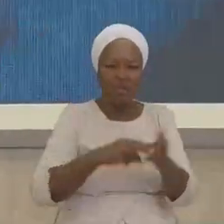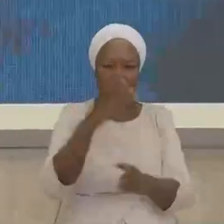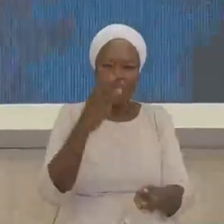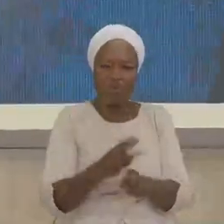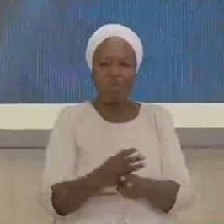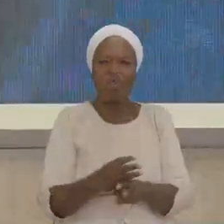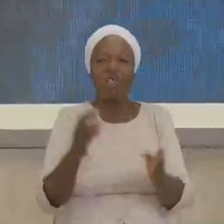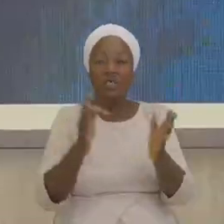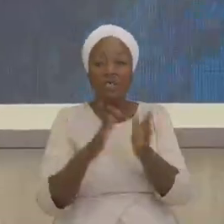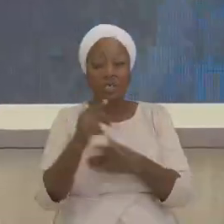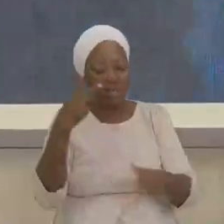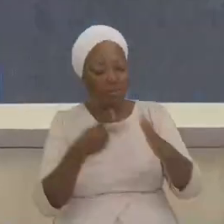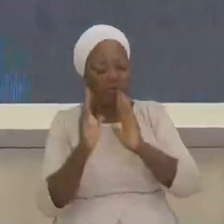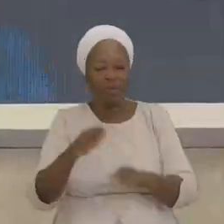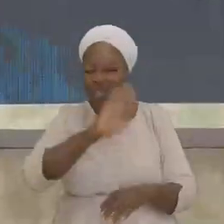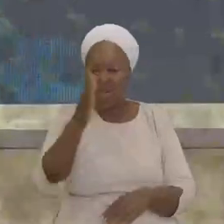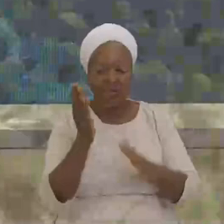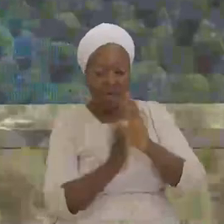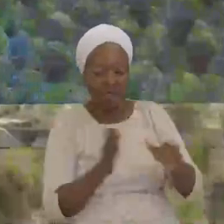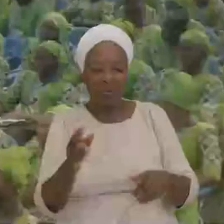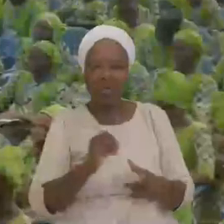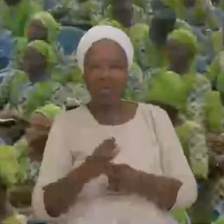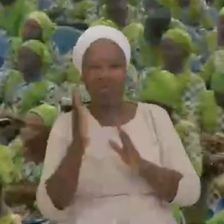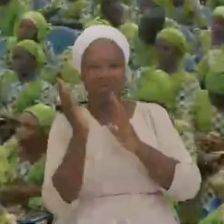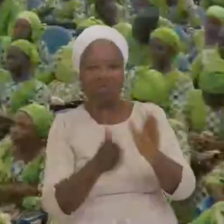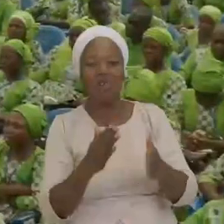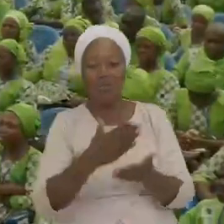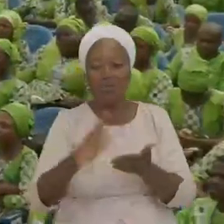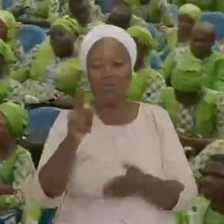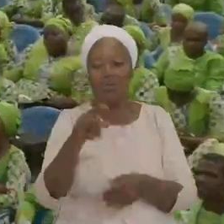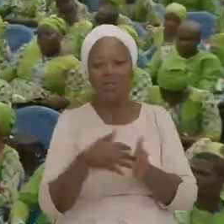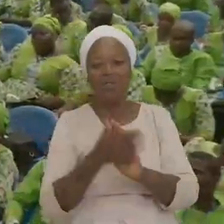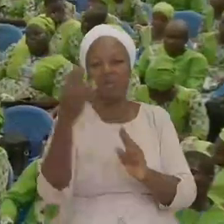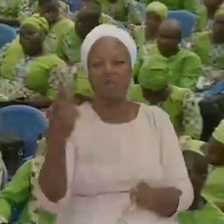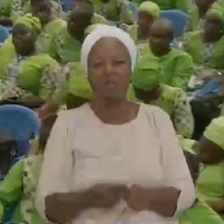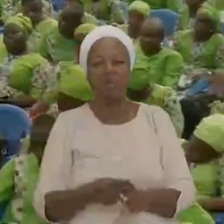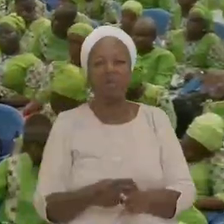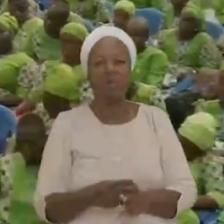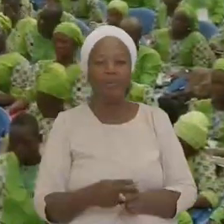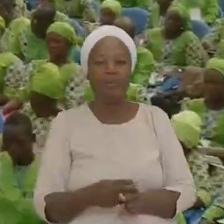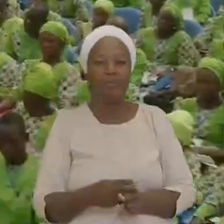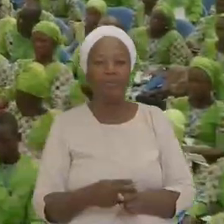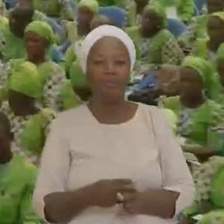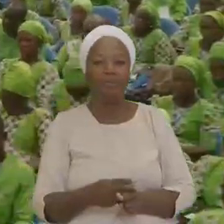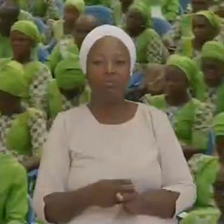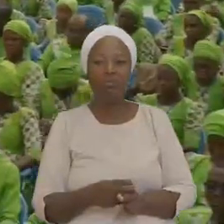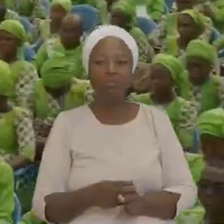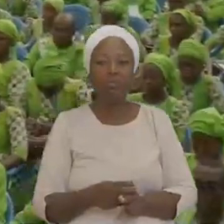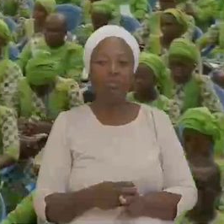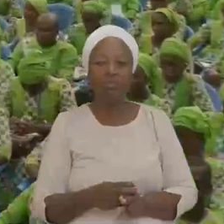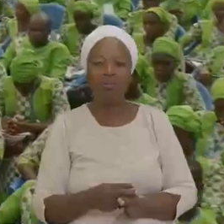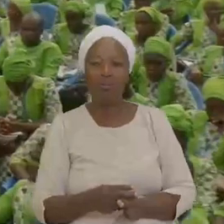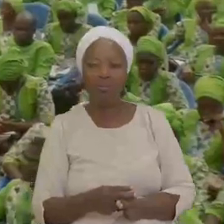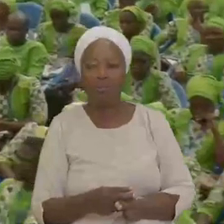De tous les siècles jusqu'à la fin, Jésus le prophète ne va jamais t'abandonner, il ne va jamais te